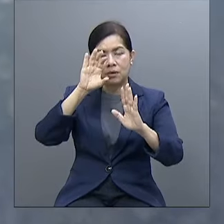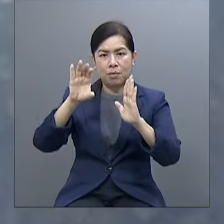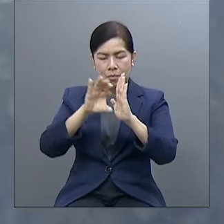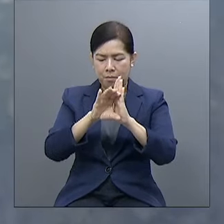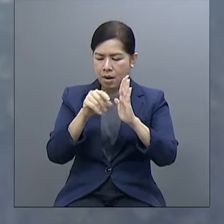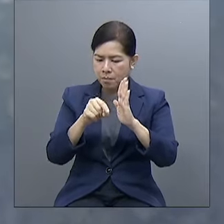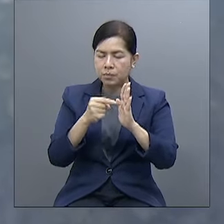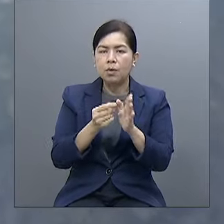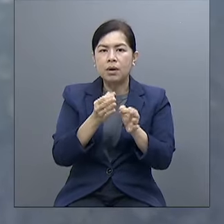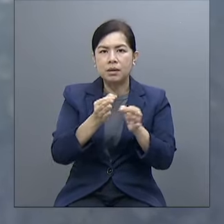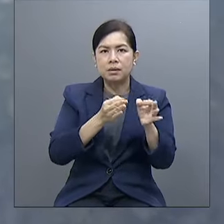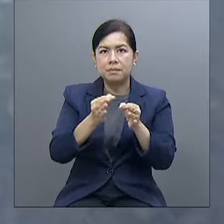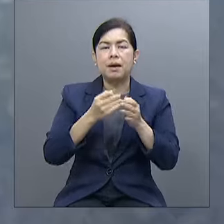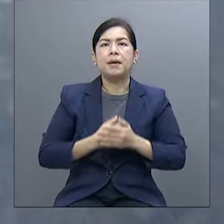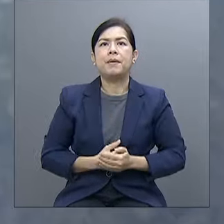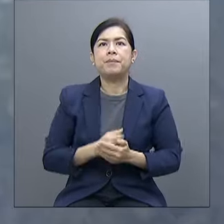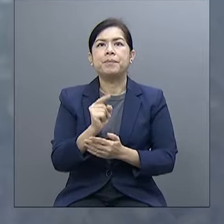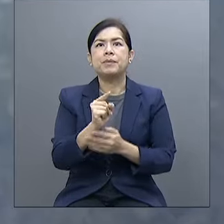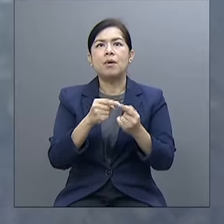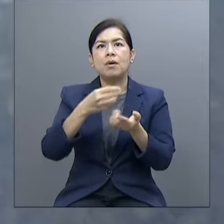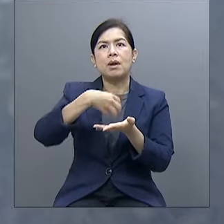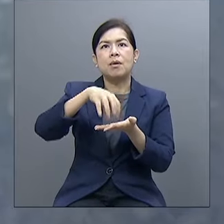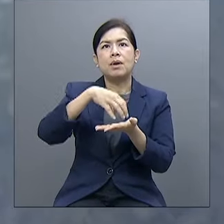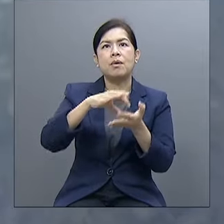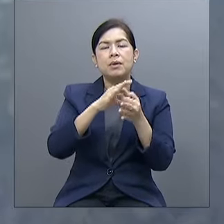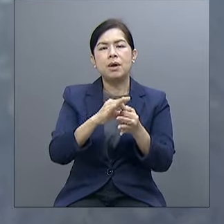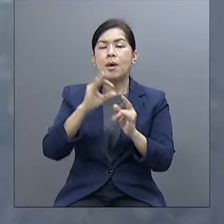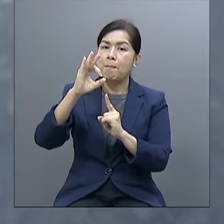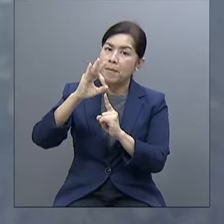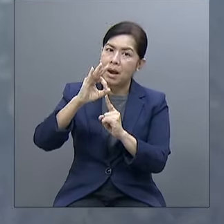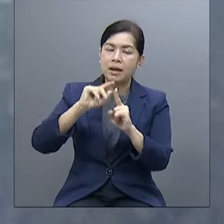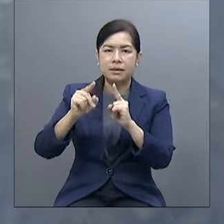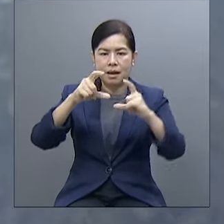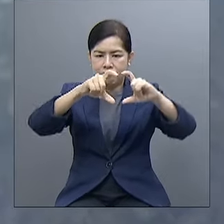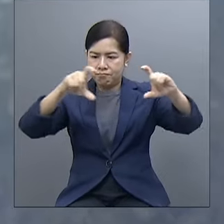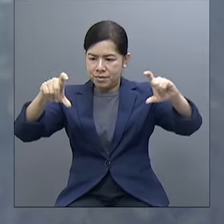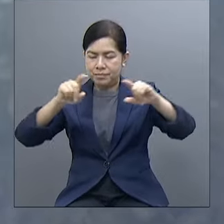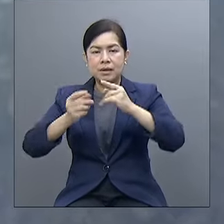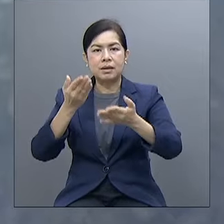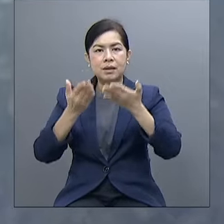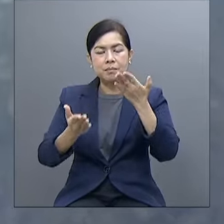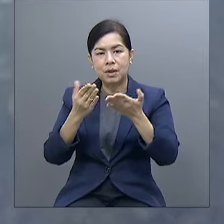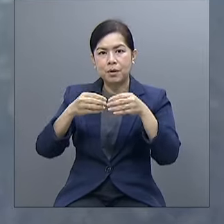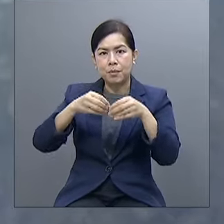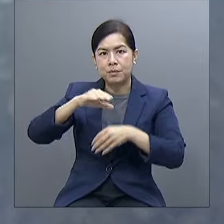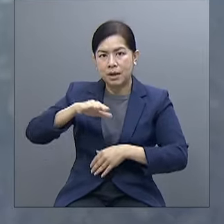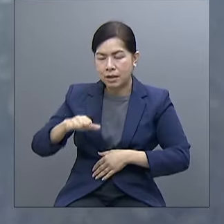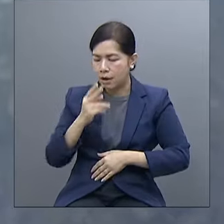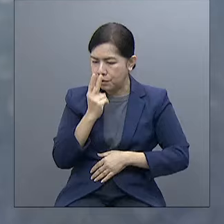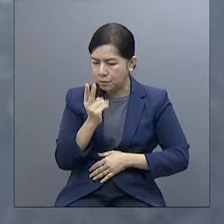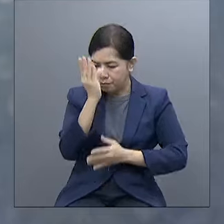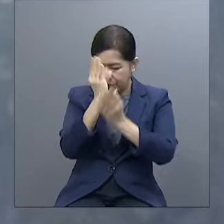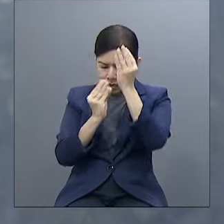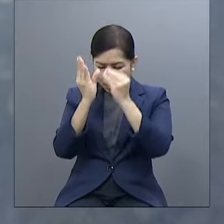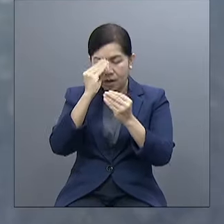าพต่างๆนอกเหนือจากป้ายสัญลักษณ์ต่างๆในการเดินทางเนี่ยเด็กจะได้เรียนรู้เห็นความปลอดภัยในเรื่องของการ